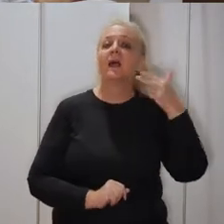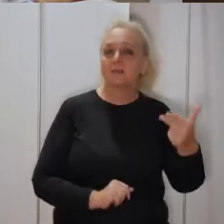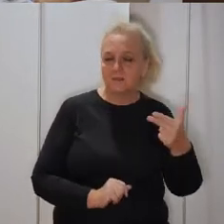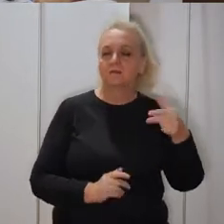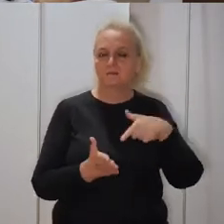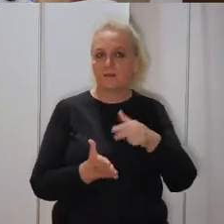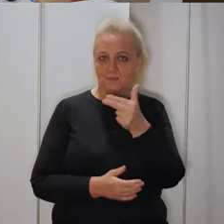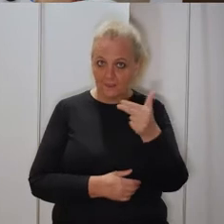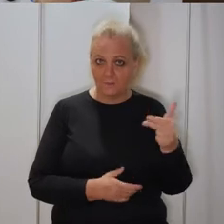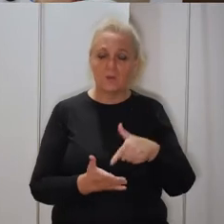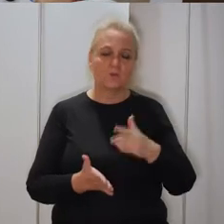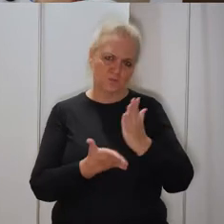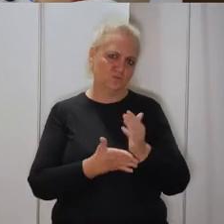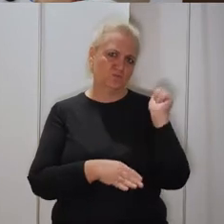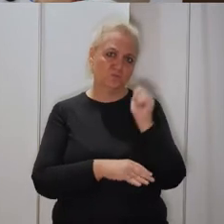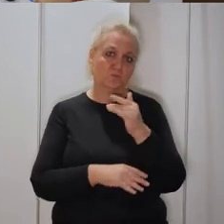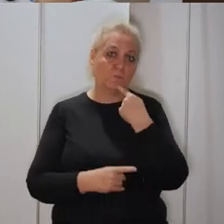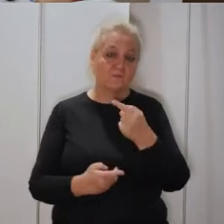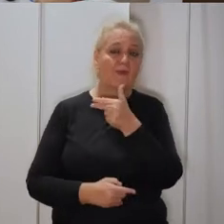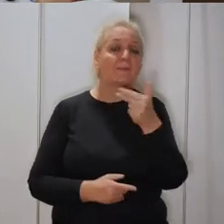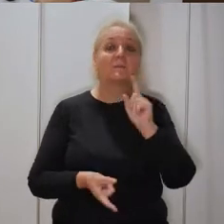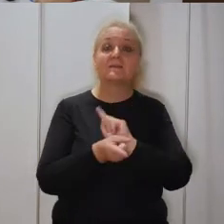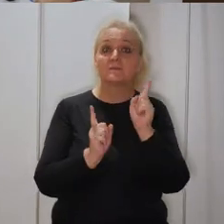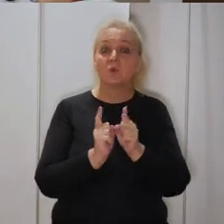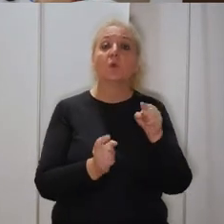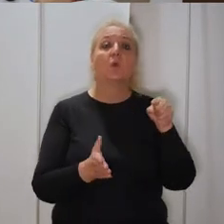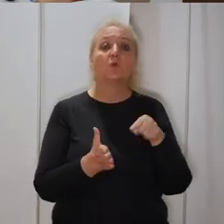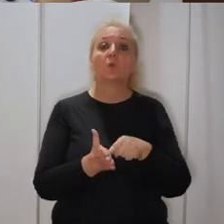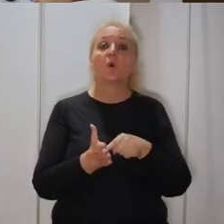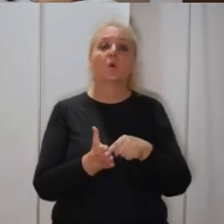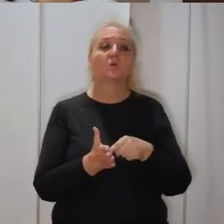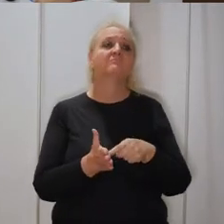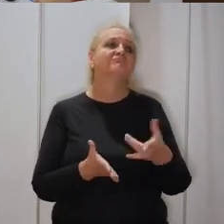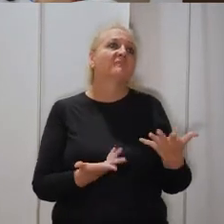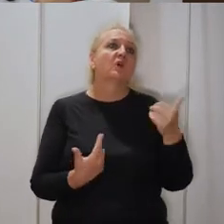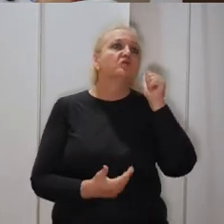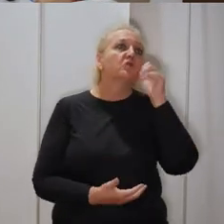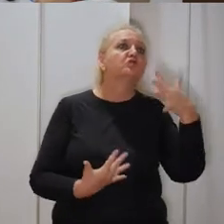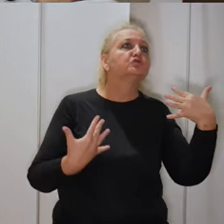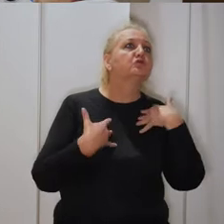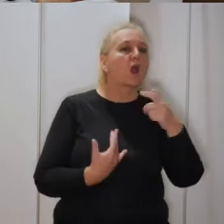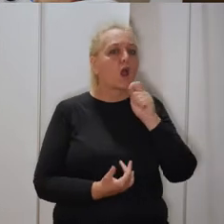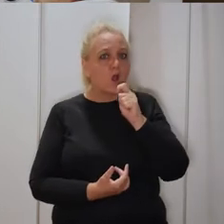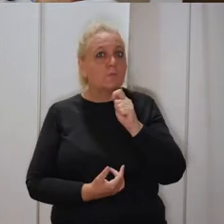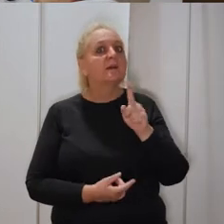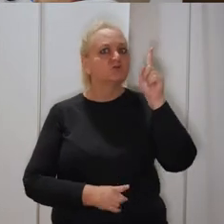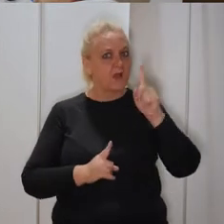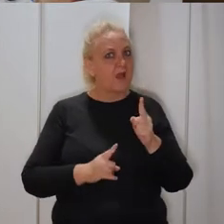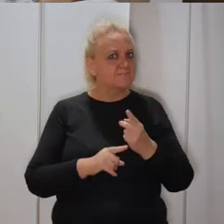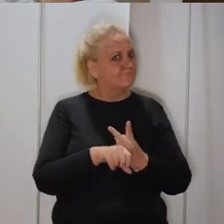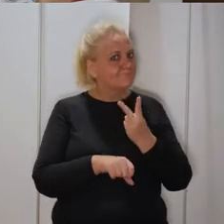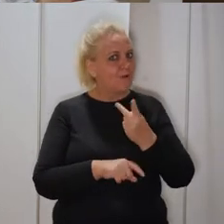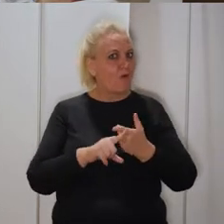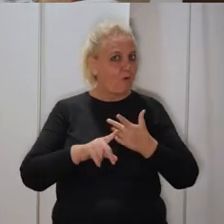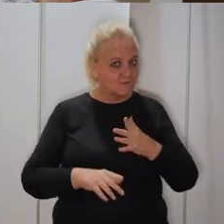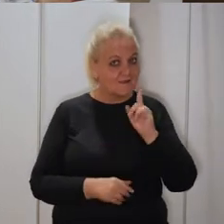które już z góry powiedziałyśmy w temacie spotkania, że są komentarzem do codzienności, czasami całkiem ostrym, czego można się